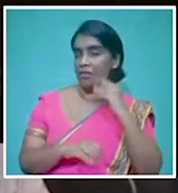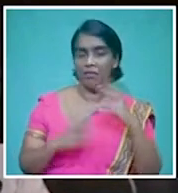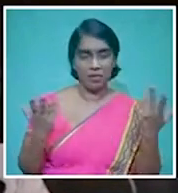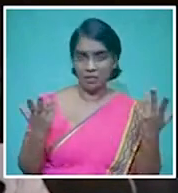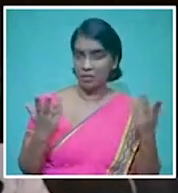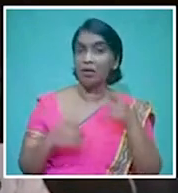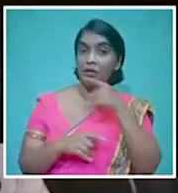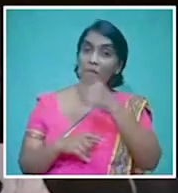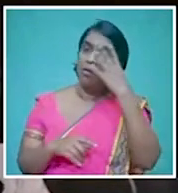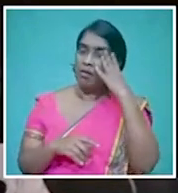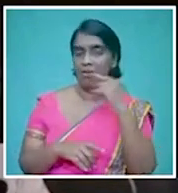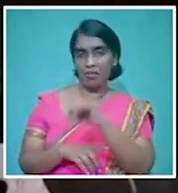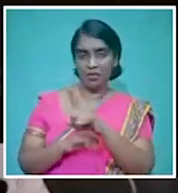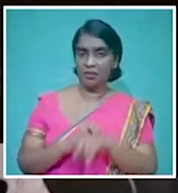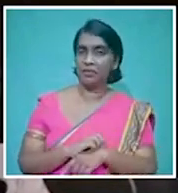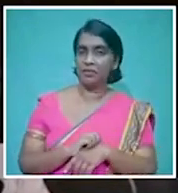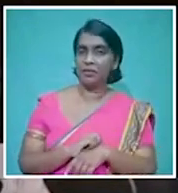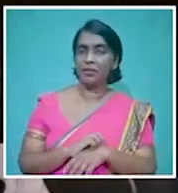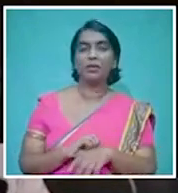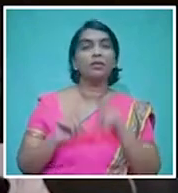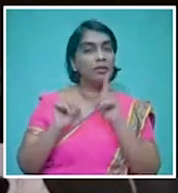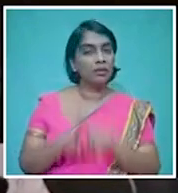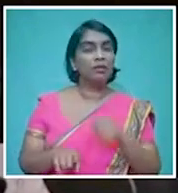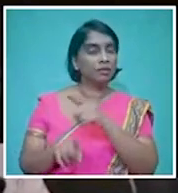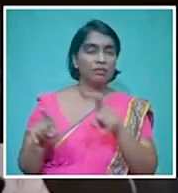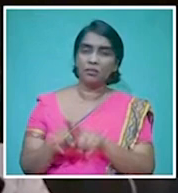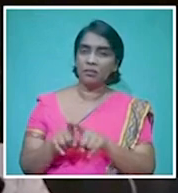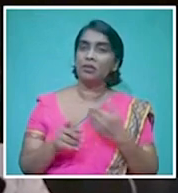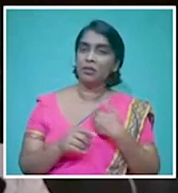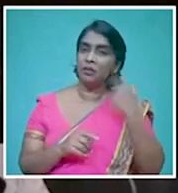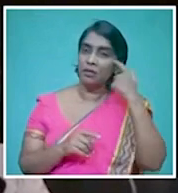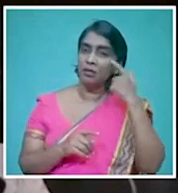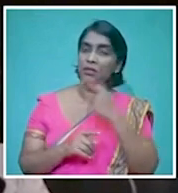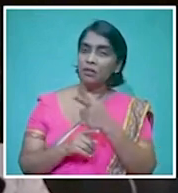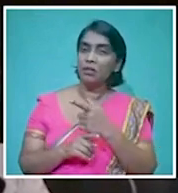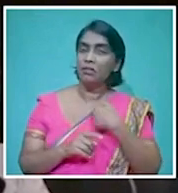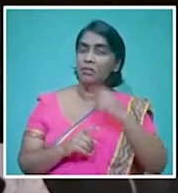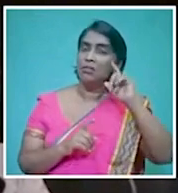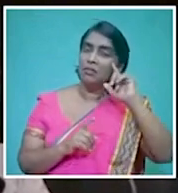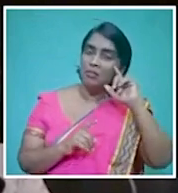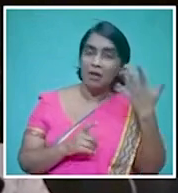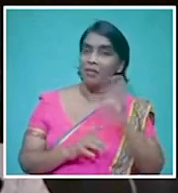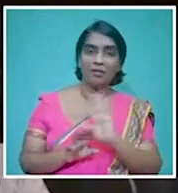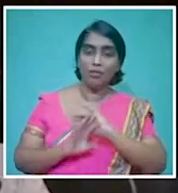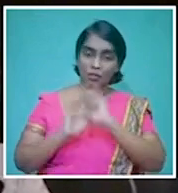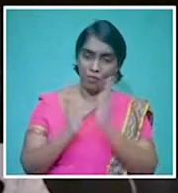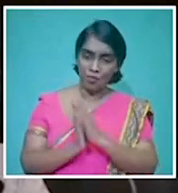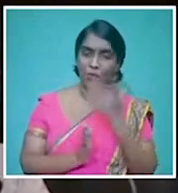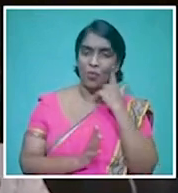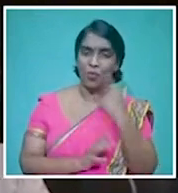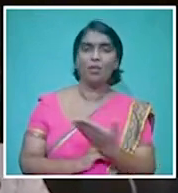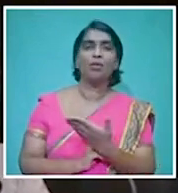නැහැ ඔහුට අමතක වෙලා තිබ්බට ඉතින් ඒ නිසා මම හිතන්නේ ඔහු නොදැනුවත්ව නෙවෙයි මේ කිසි දෙයක්